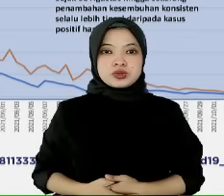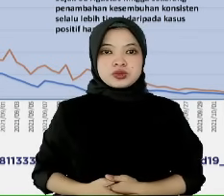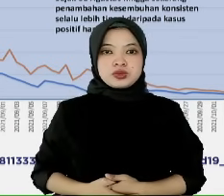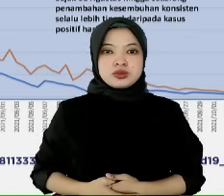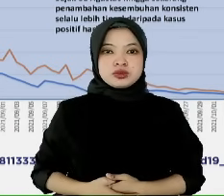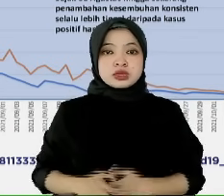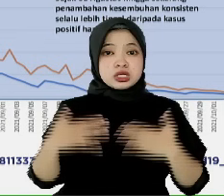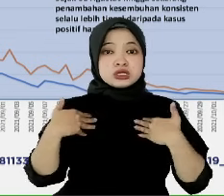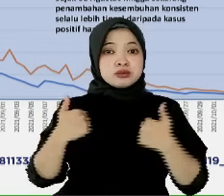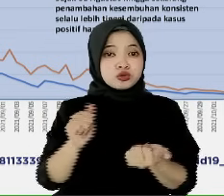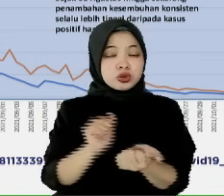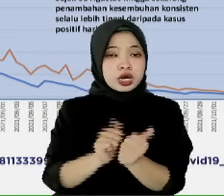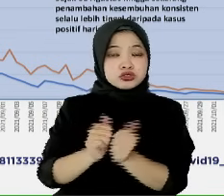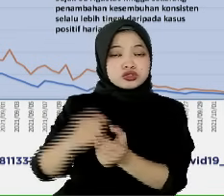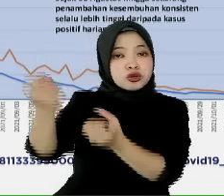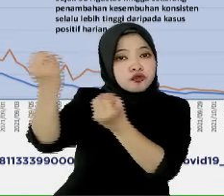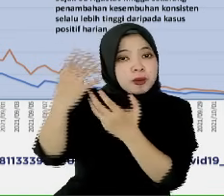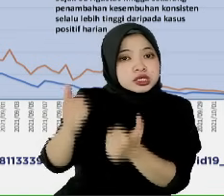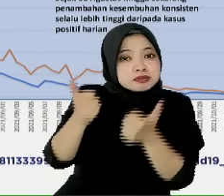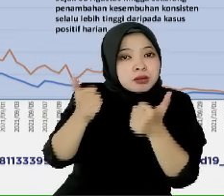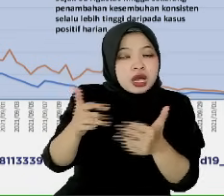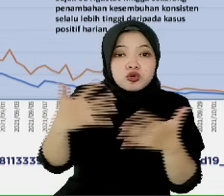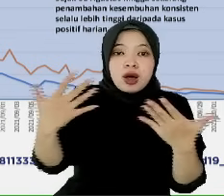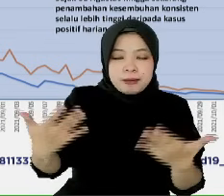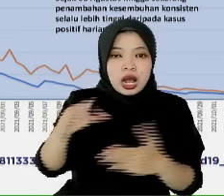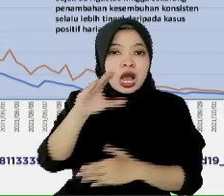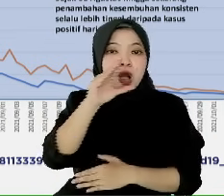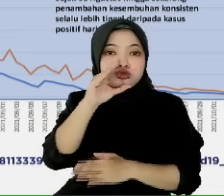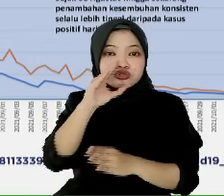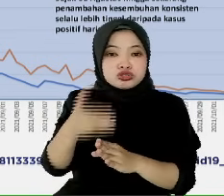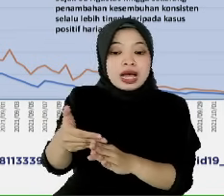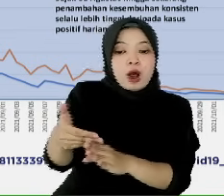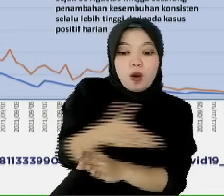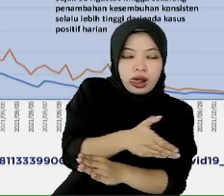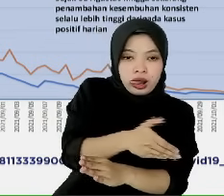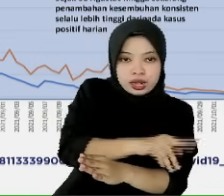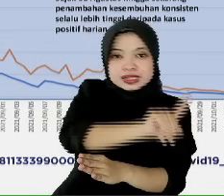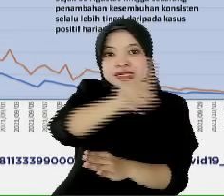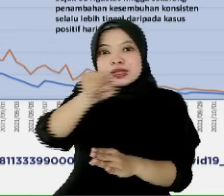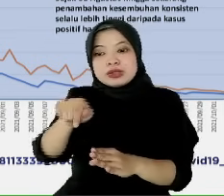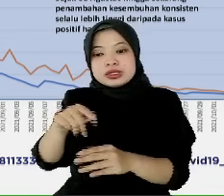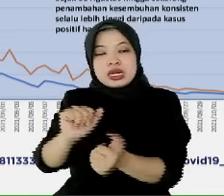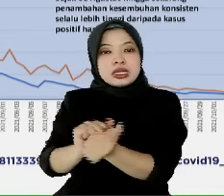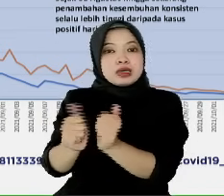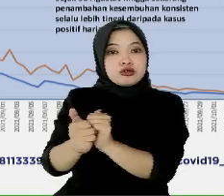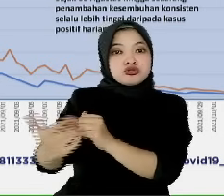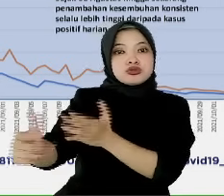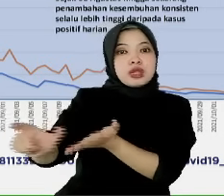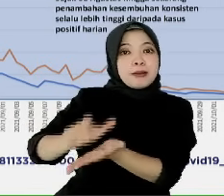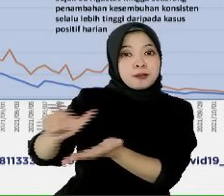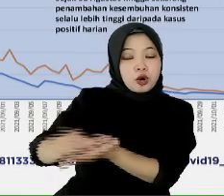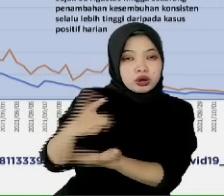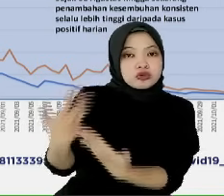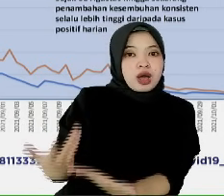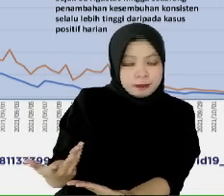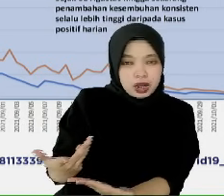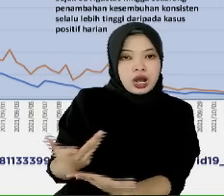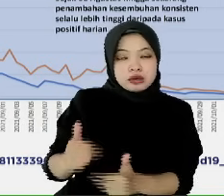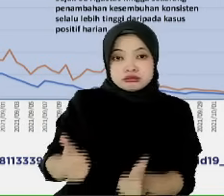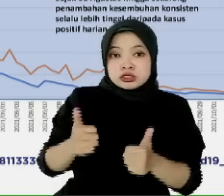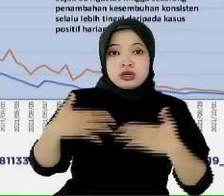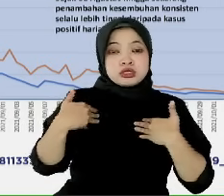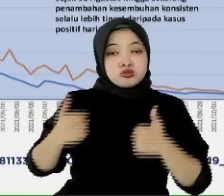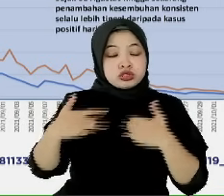Berbicara tentang kesembuhan, kabar baiknya adalah sejak awal Agustus hingga sekarang, penambahan kesembuhan konsisten lebih besar